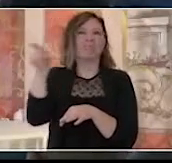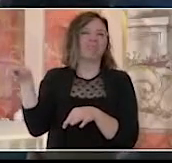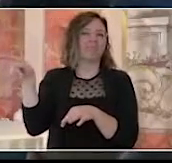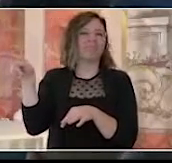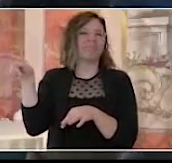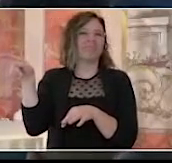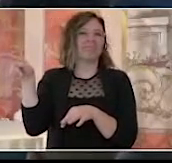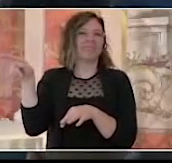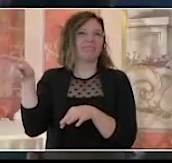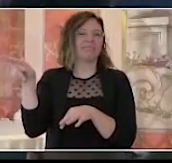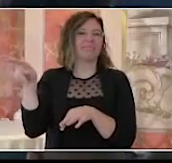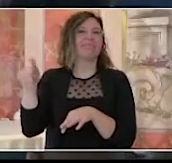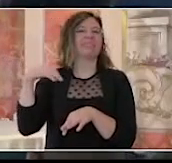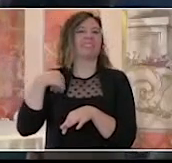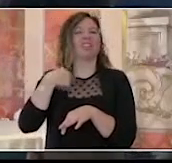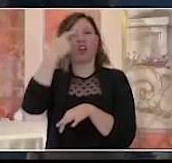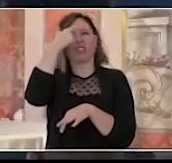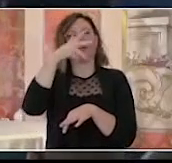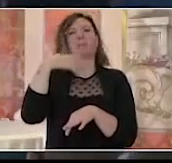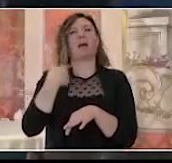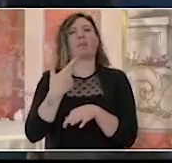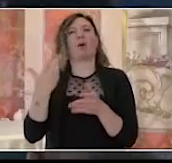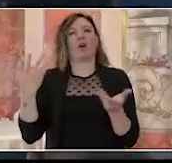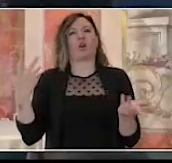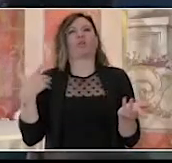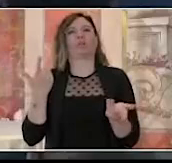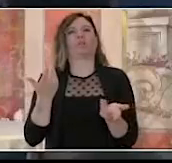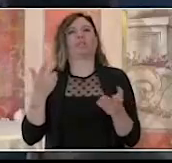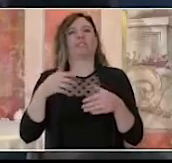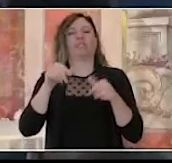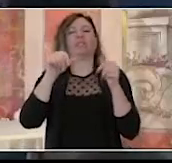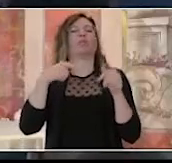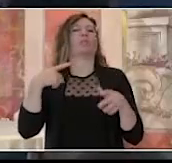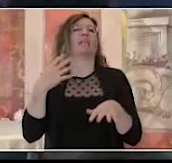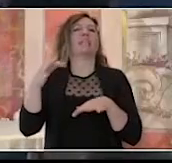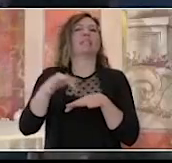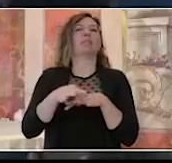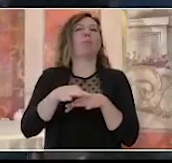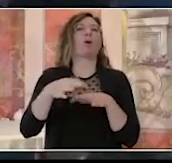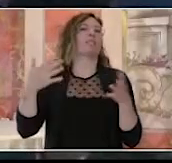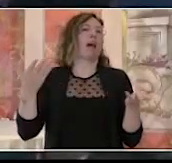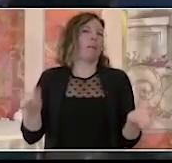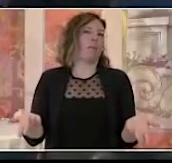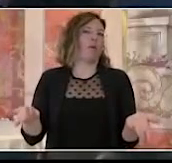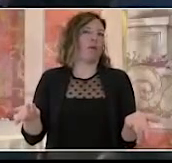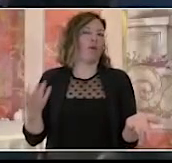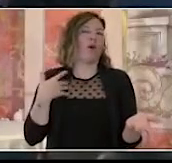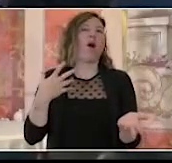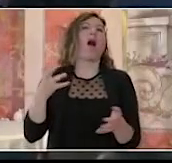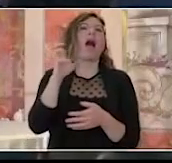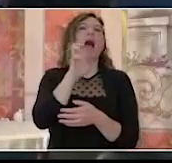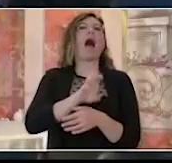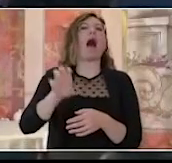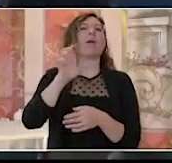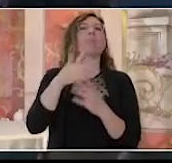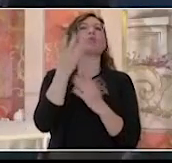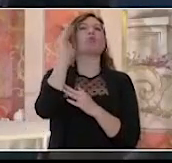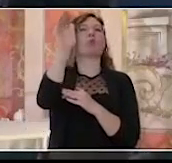Sappiamo anche qual è la tua formazione politica ideale, quindi sposa, sposa e sposiamo